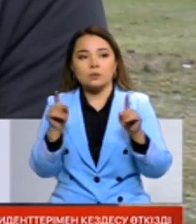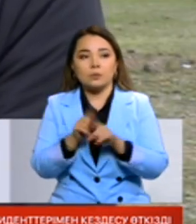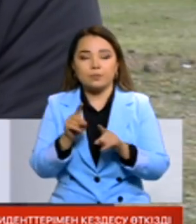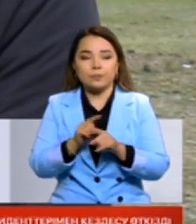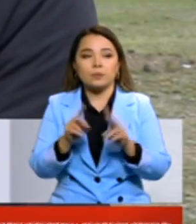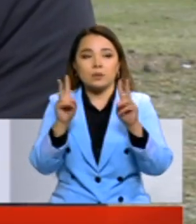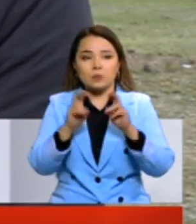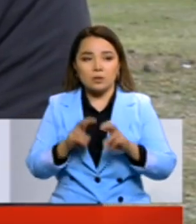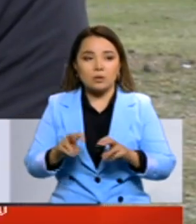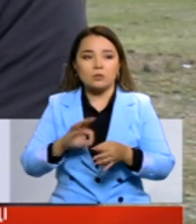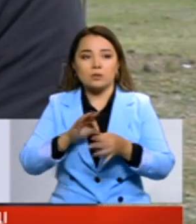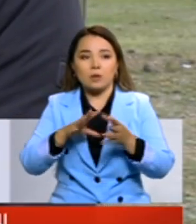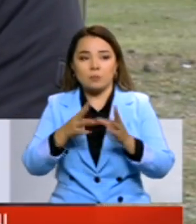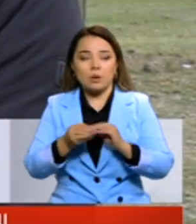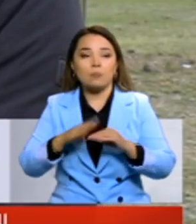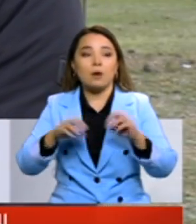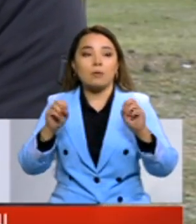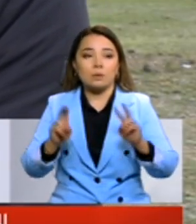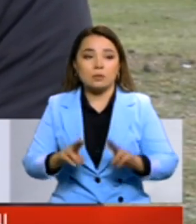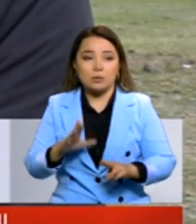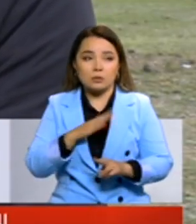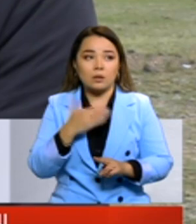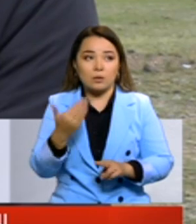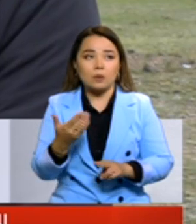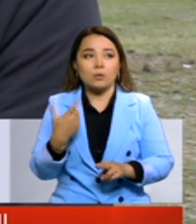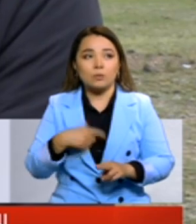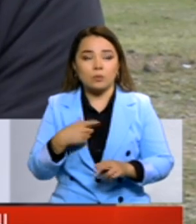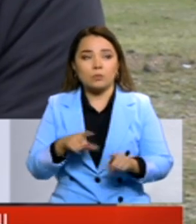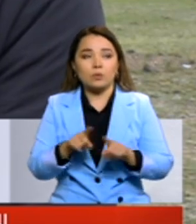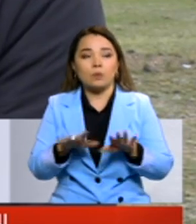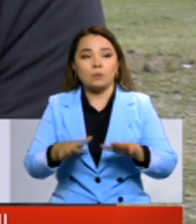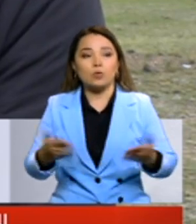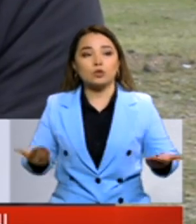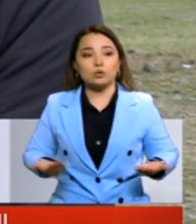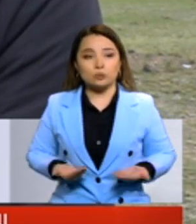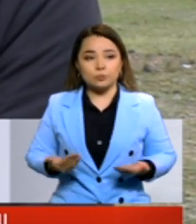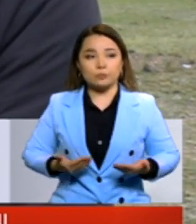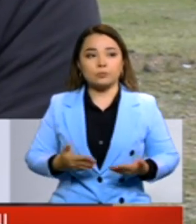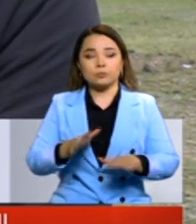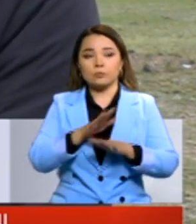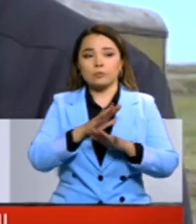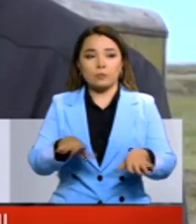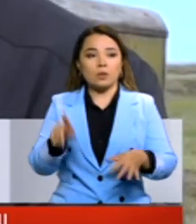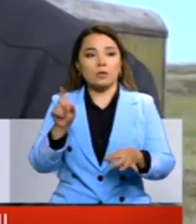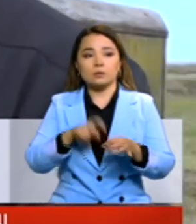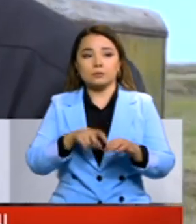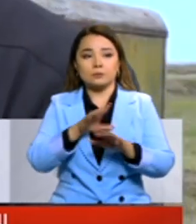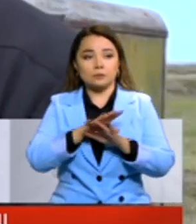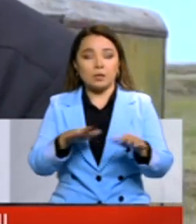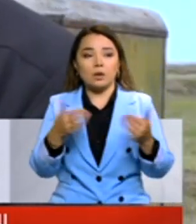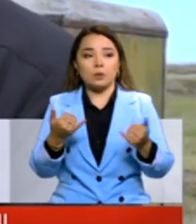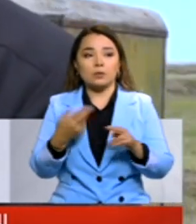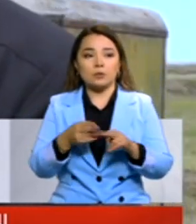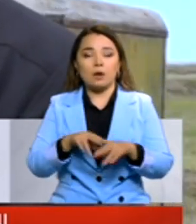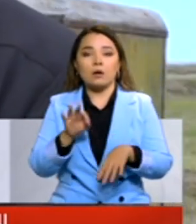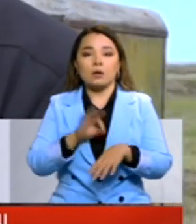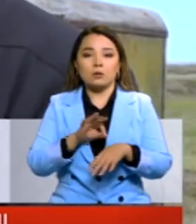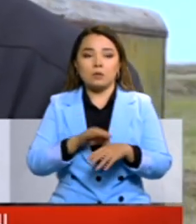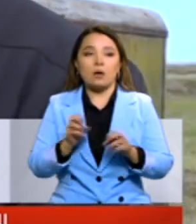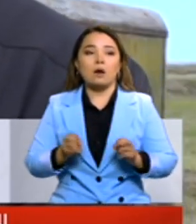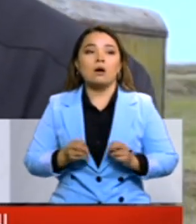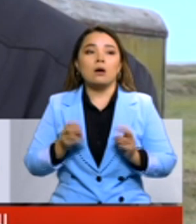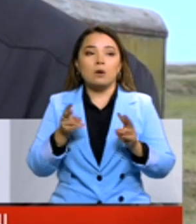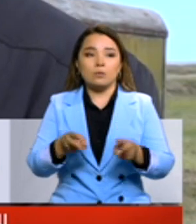аралап, қарап шықты мамандар. Өлім жітім осы ауылда болмаған, тіркелмеген. Енді осы ауру өте